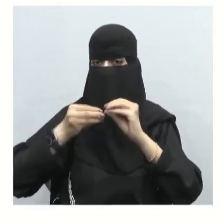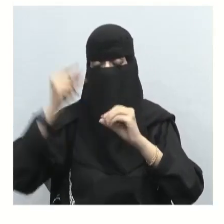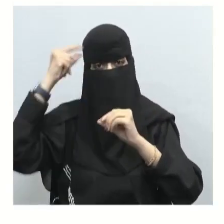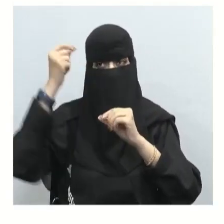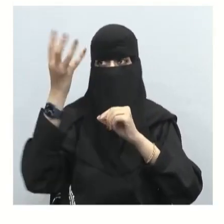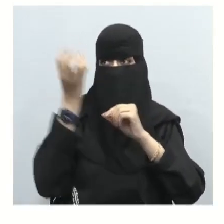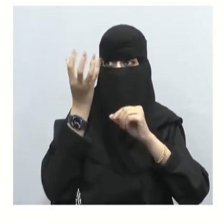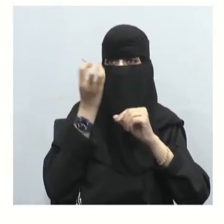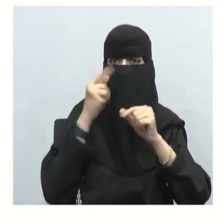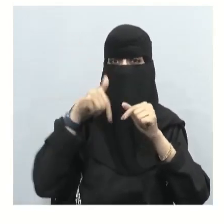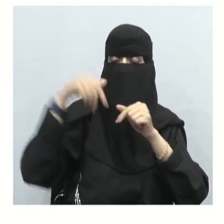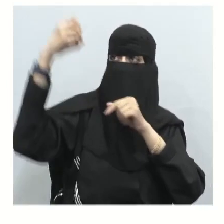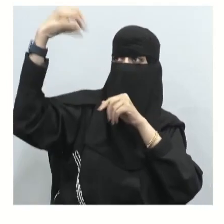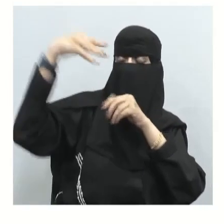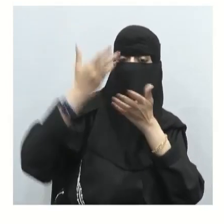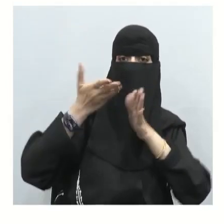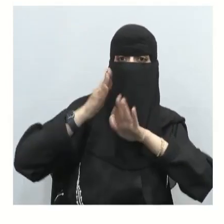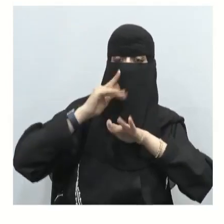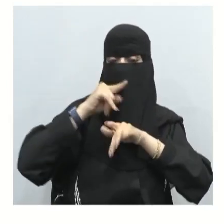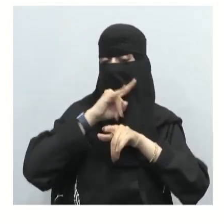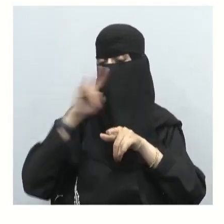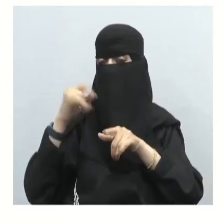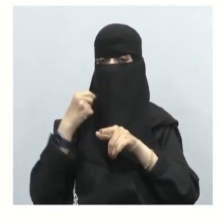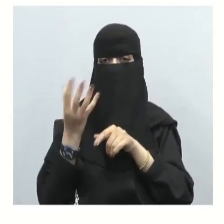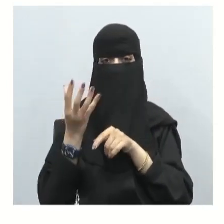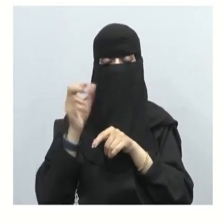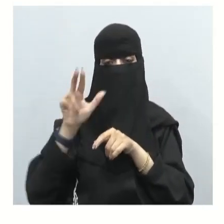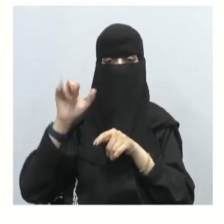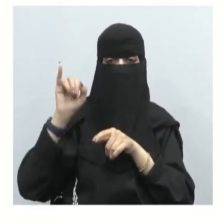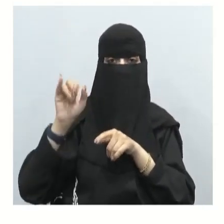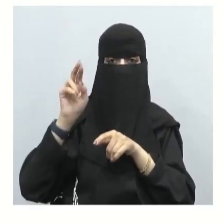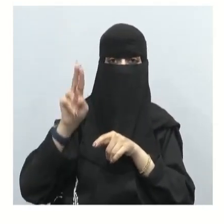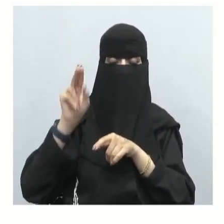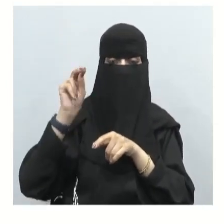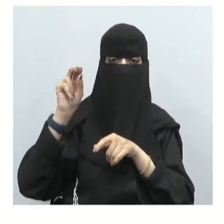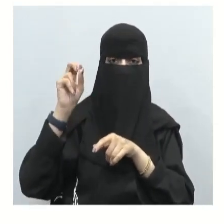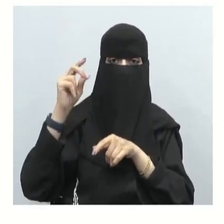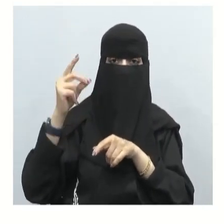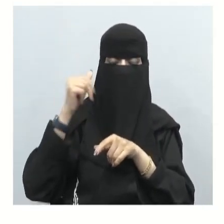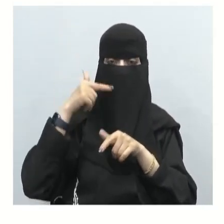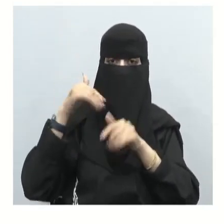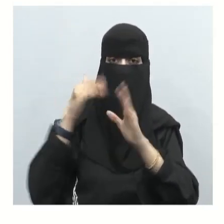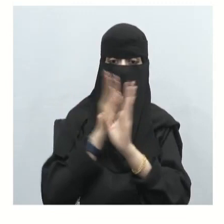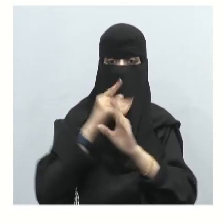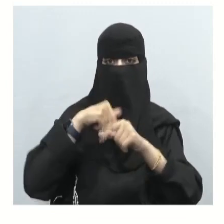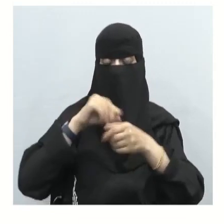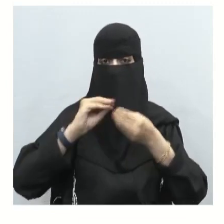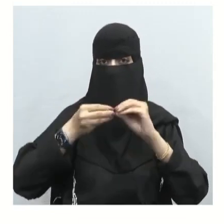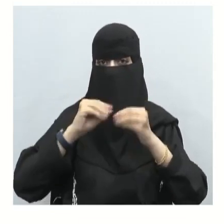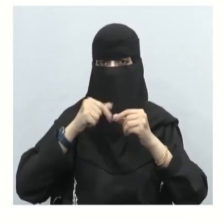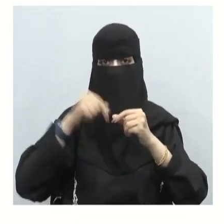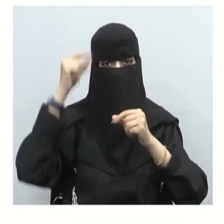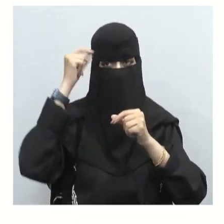المستقبل اذا اللون الاسود يمتص الضوء غير المستقطب فيكون الضوء المنعكس عن الورقه السوداء